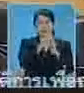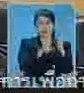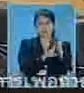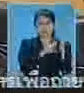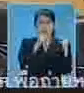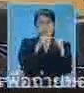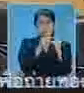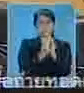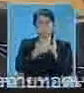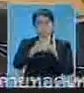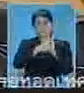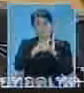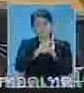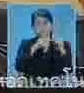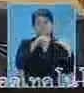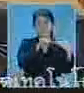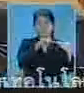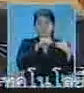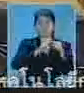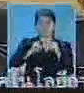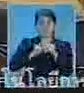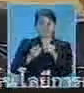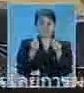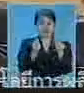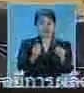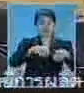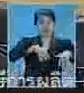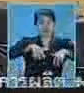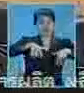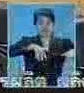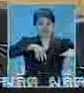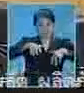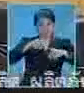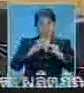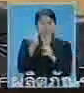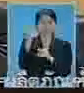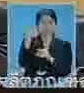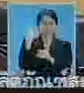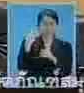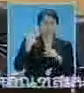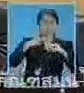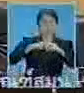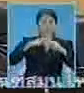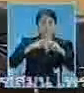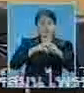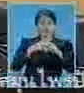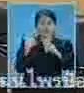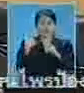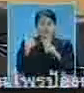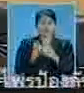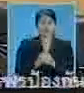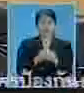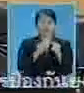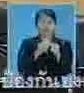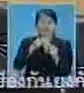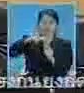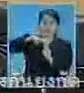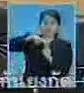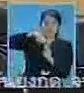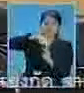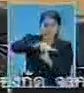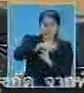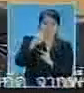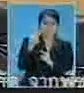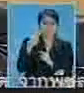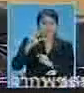ที่ทันสมัยในช่วงที่ผ่านมามีประเด็นปัญหาทางกฎหมายในการประมูลคลื่นความถี่เพื่อนำมาซึ่งการ